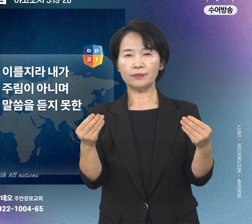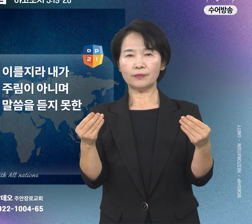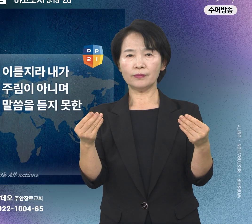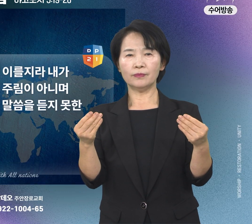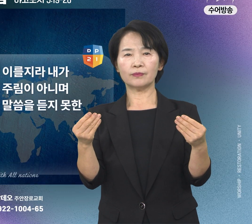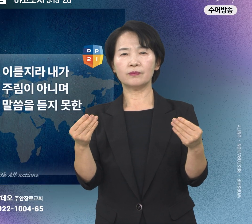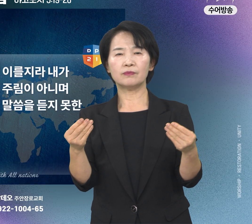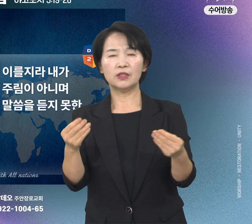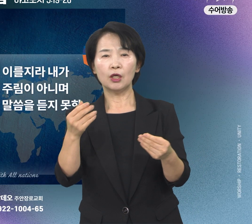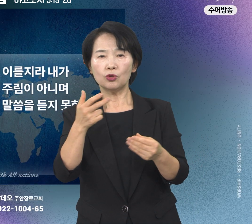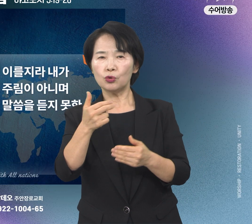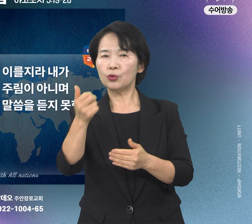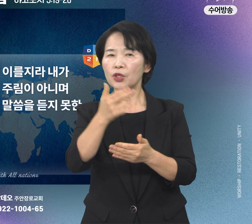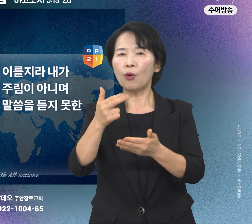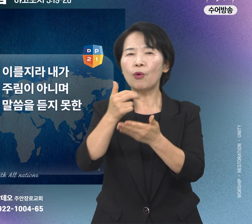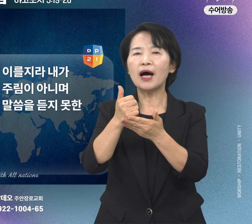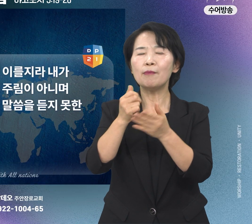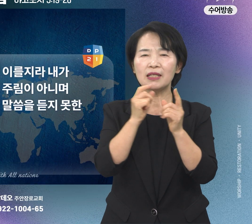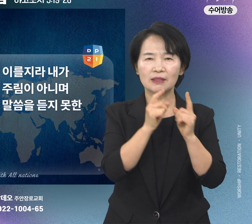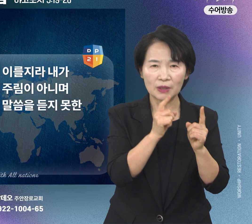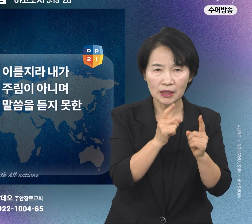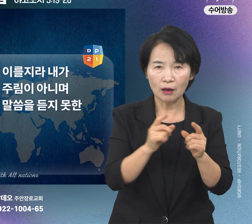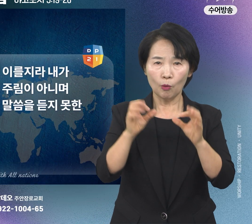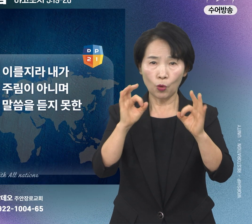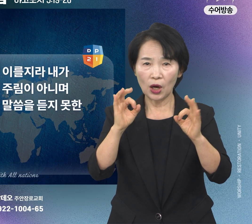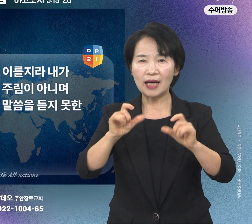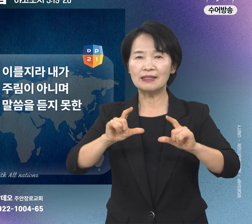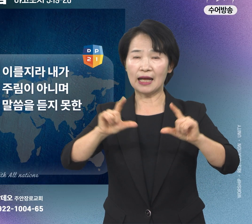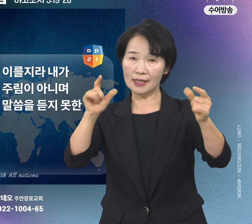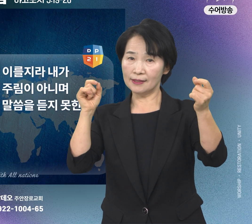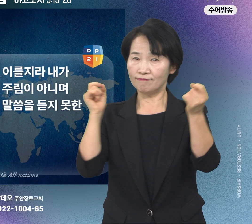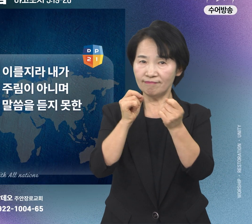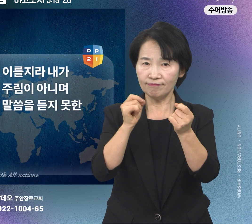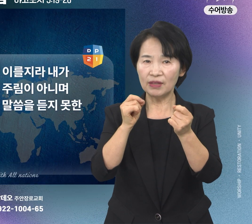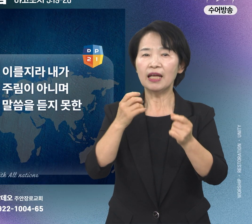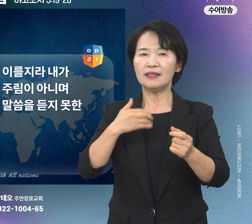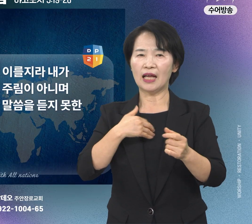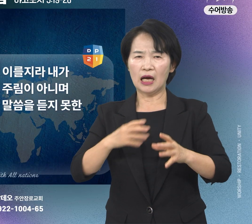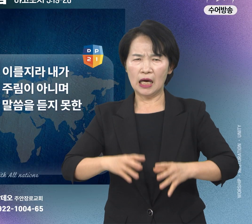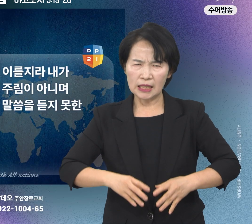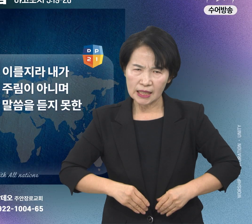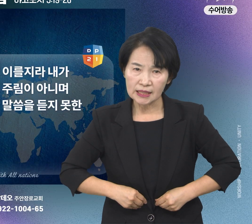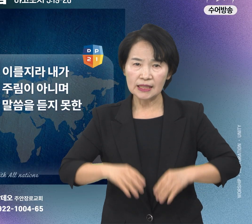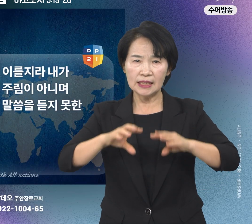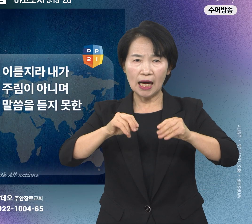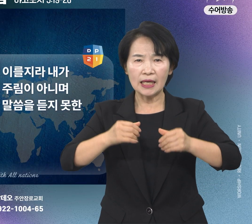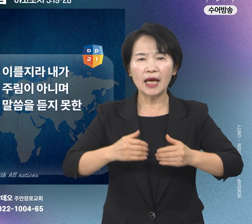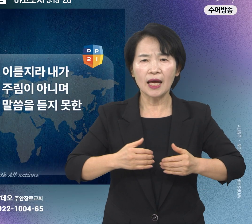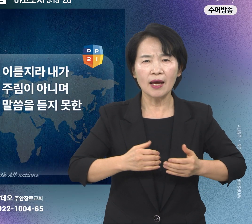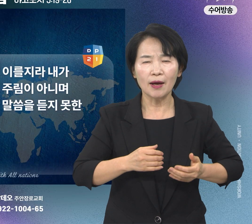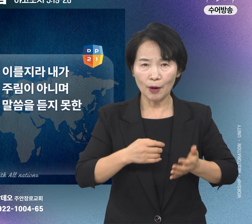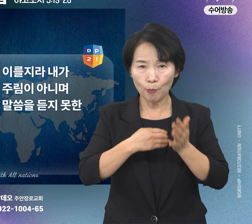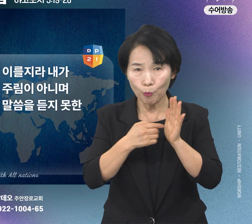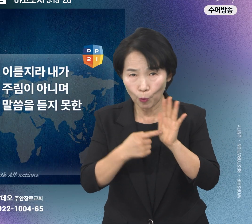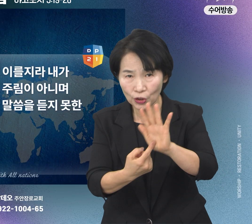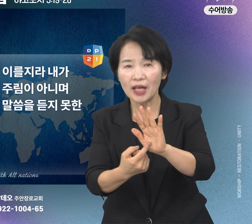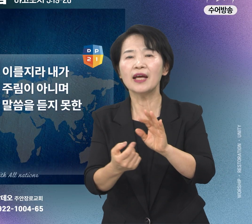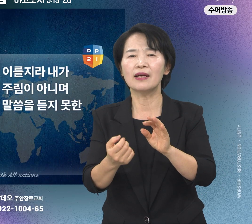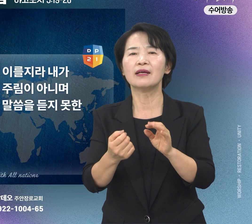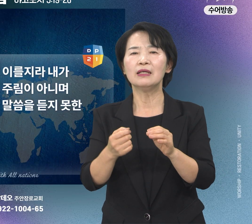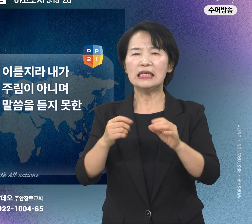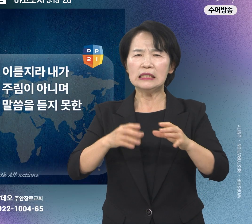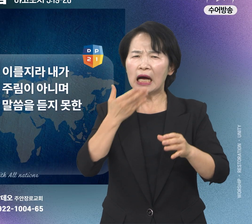말씀이 기록되어 있습니다. 주 여호와의 말씀이니라. 보라, 날이 이를지라 내가 기근에 땅에 보내리니 양식이 없어